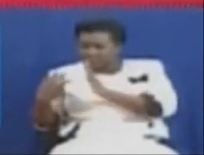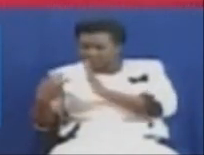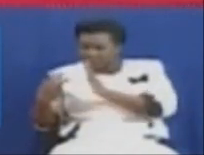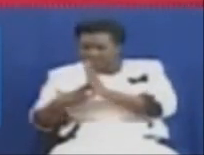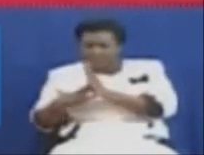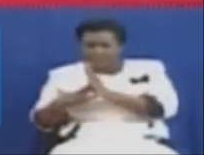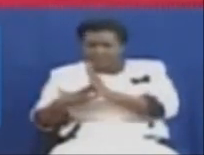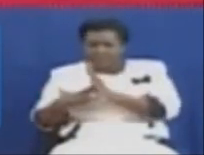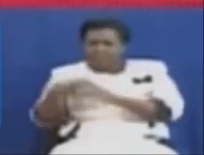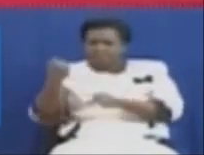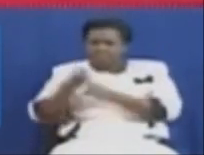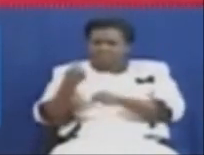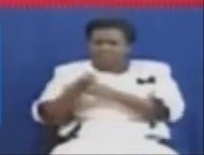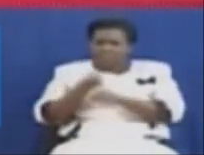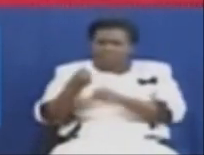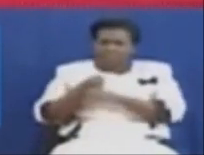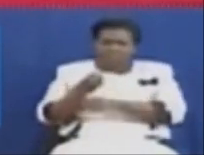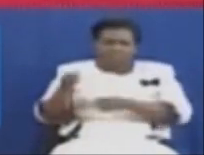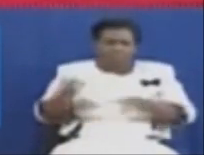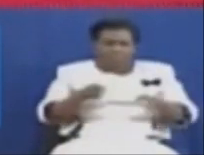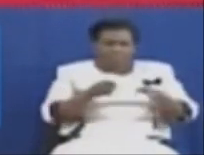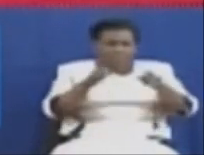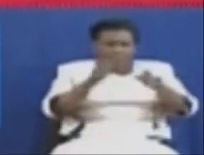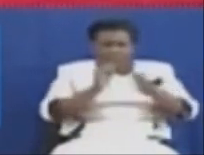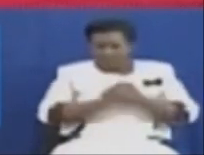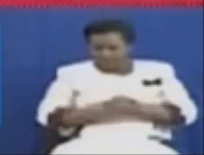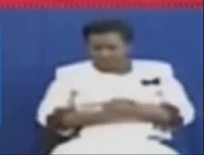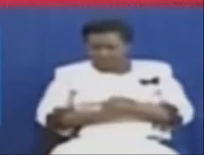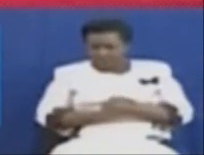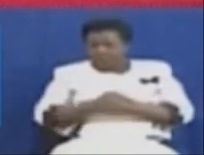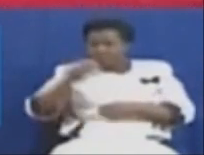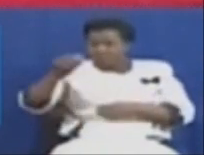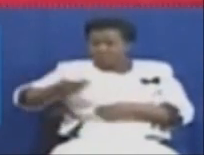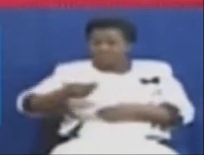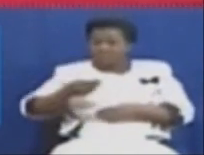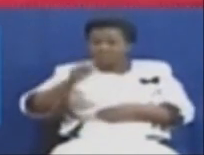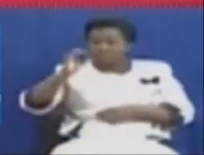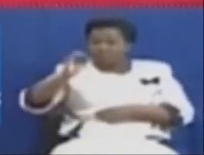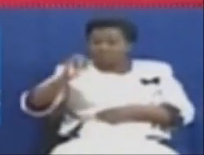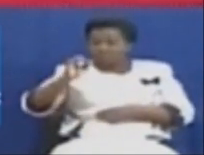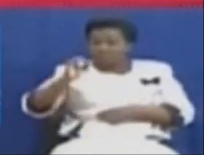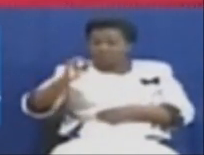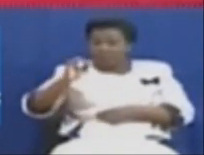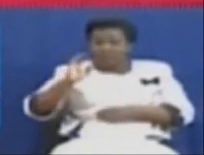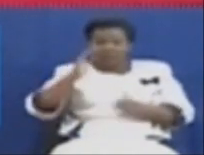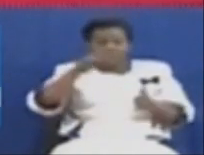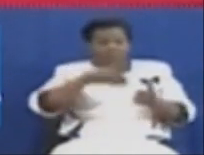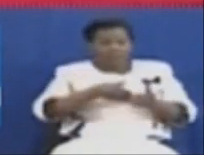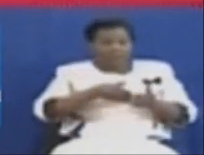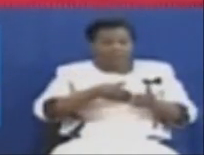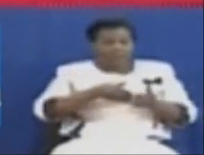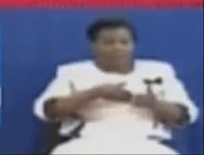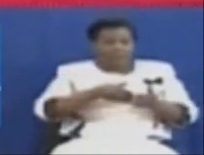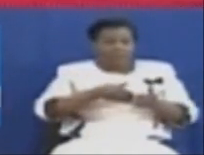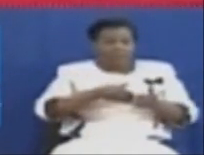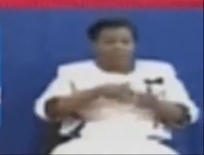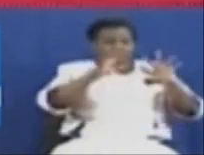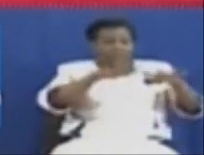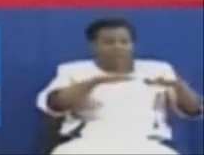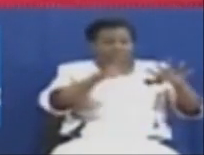familia, kutengana kwa wazazi, vitendo vya unyanyasaji na ukatili, na umaskini katika ngazi ya